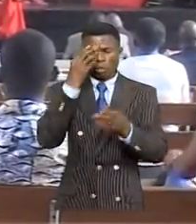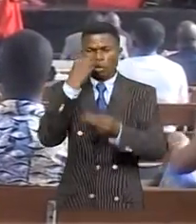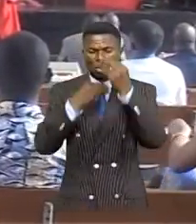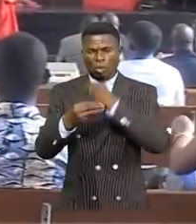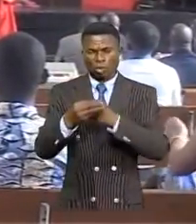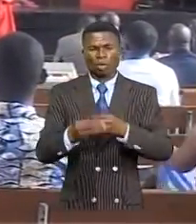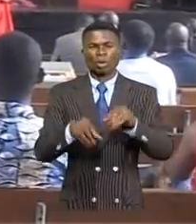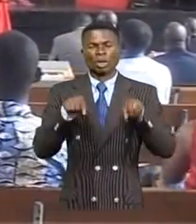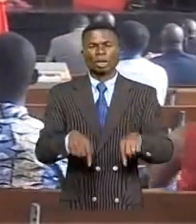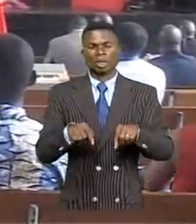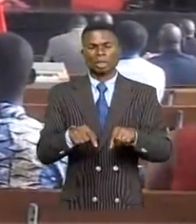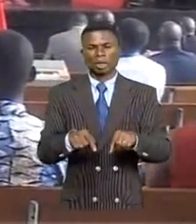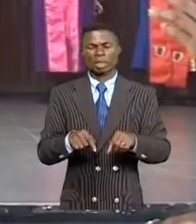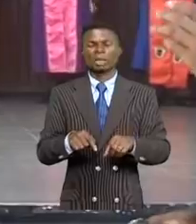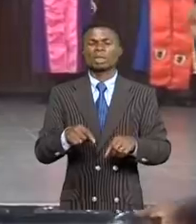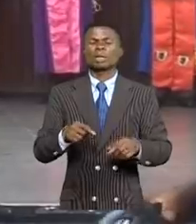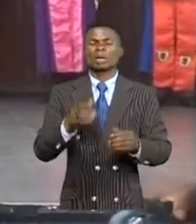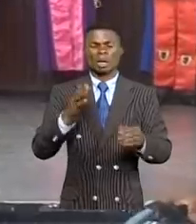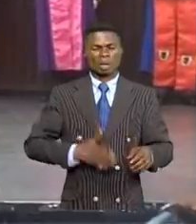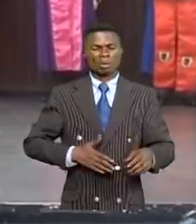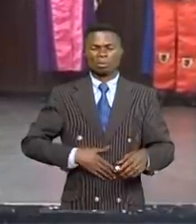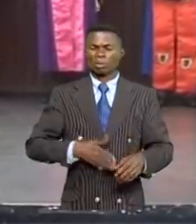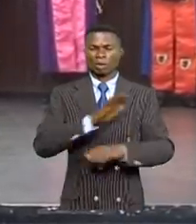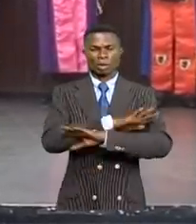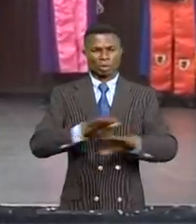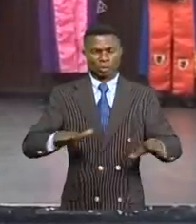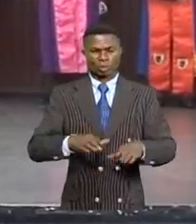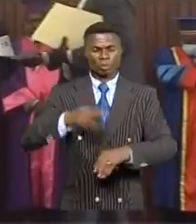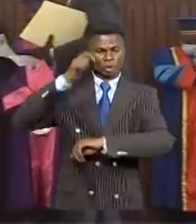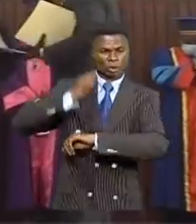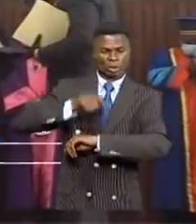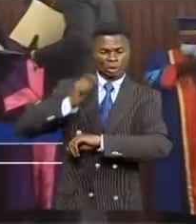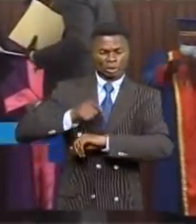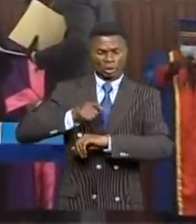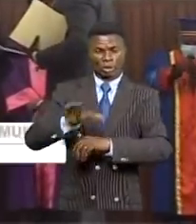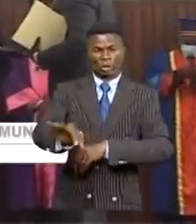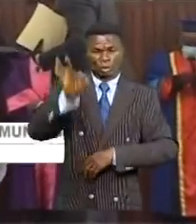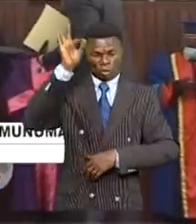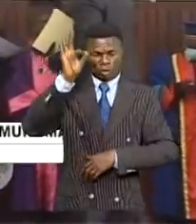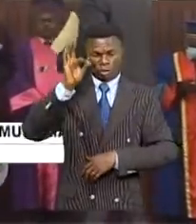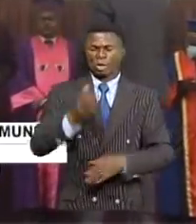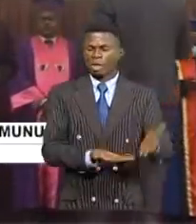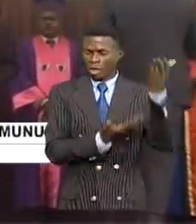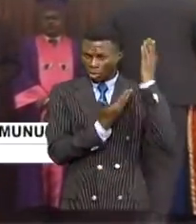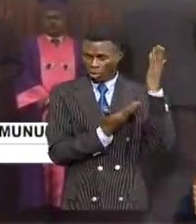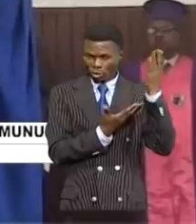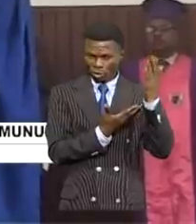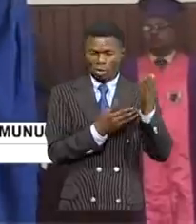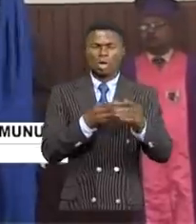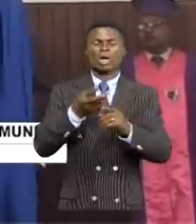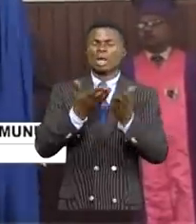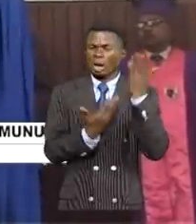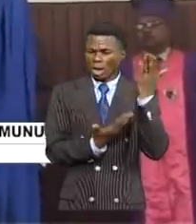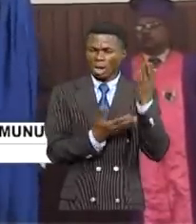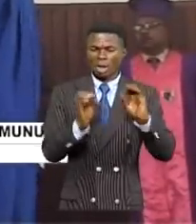l'alimentation traditionnelle et de l'autosuffisance alimentaire. Le jury a apprécié à sa juste valeur la pertinence et l'originalité